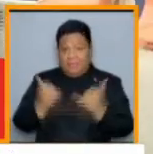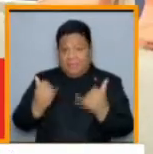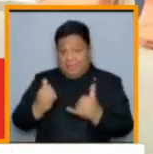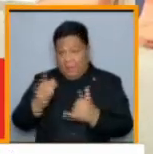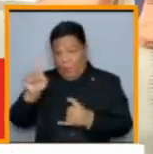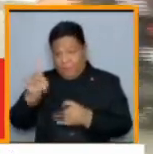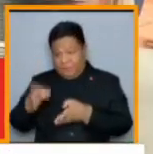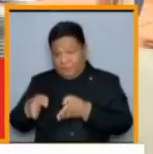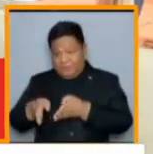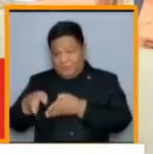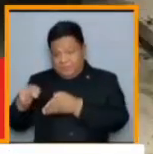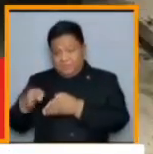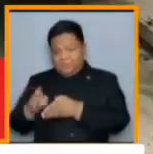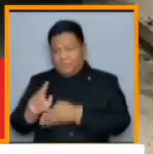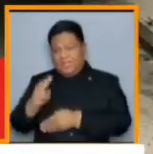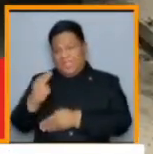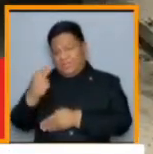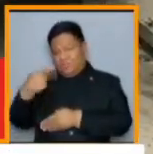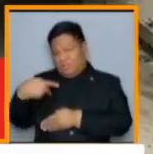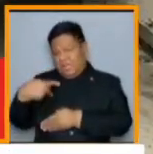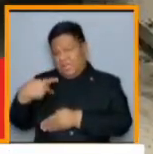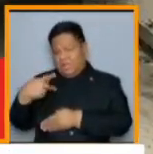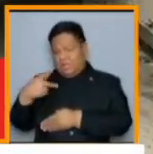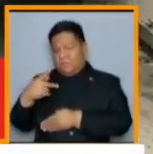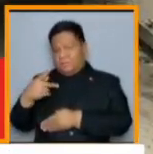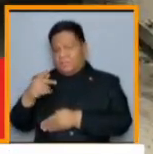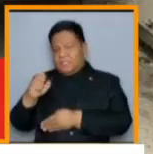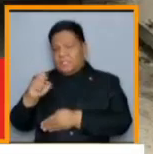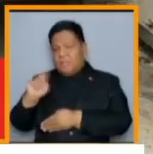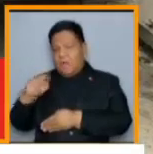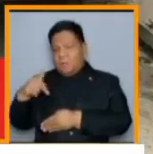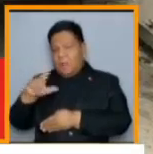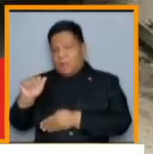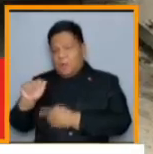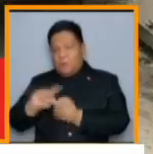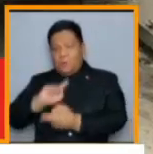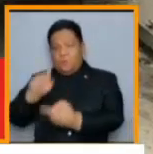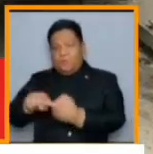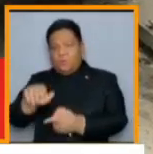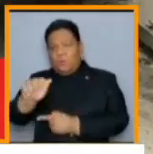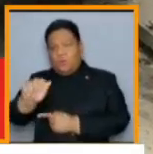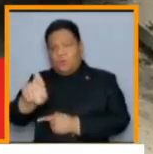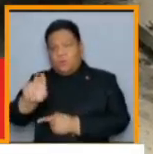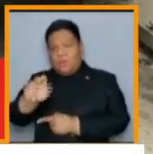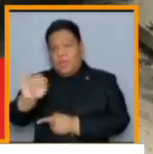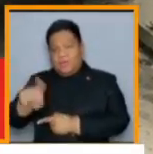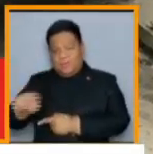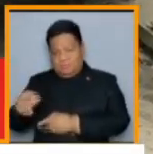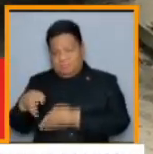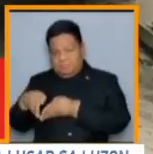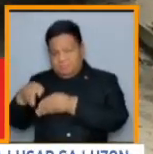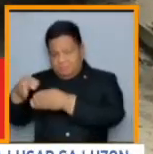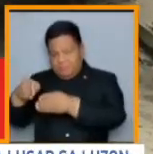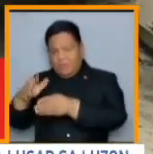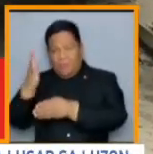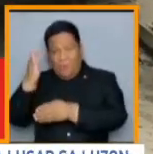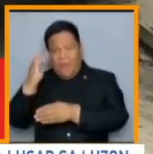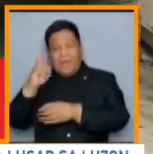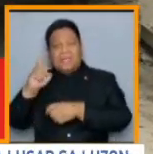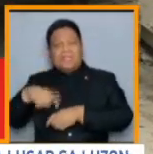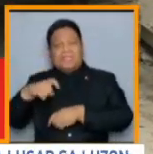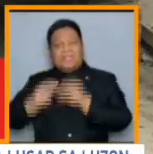Plaza hanggang sa Arnaiz Avenue. Kailangan daw kasing ayusin ang nasirang drainage structure sa harap ng Libertad Pumping